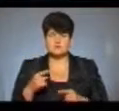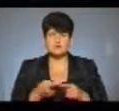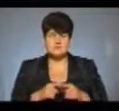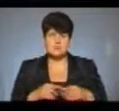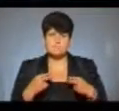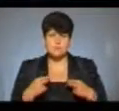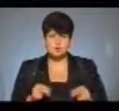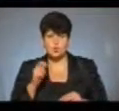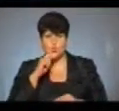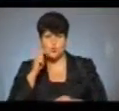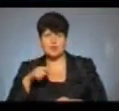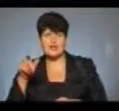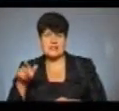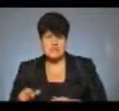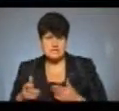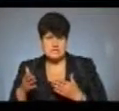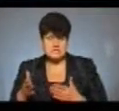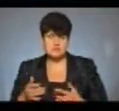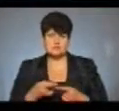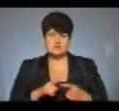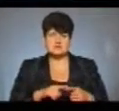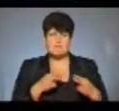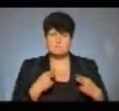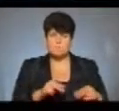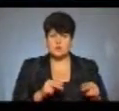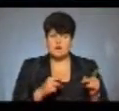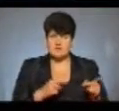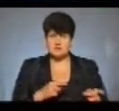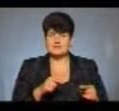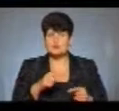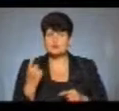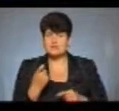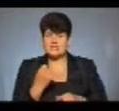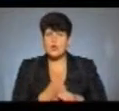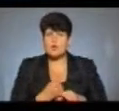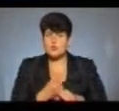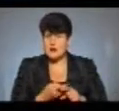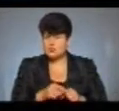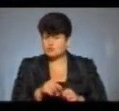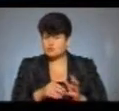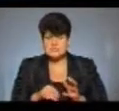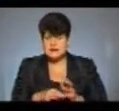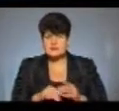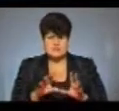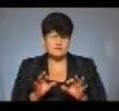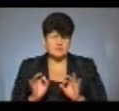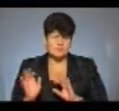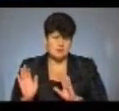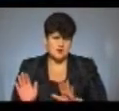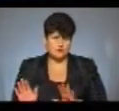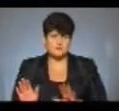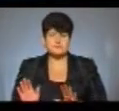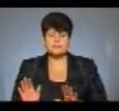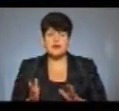продавалося українцям, щоб це продавалося тим господарствам, які обробляють цю землю. Тобто це все нормально.